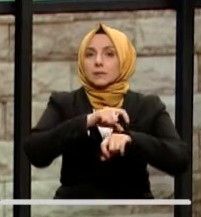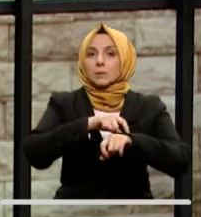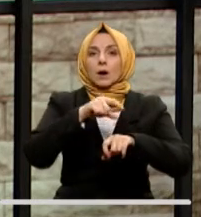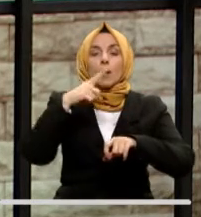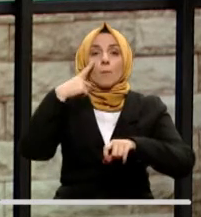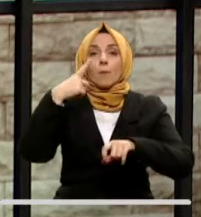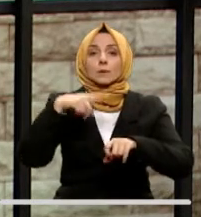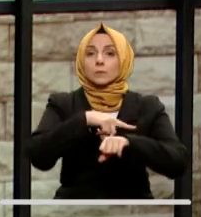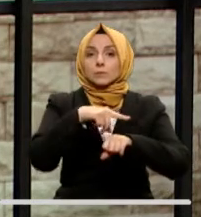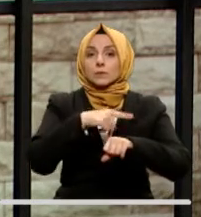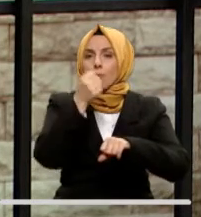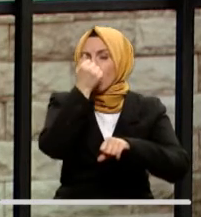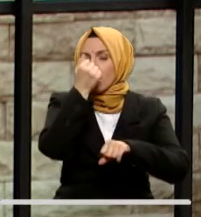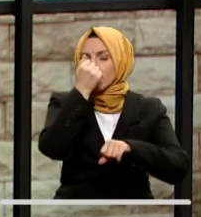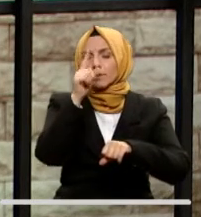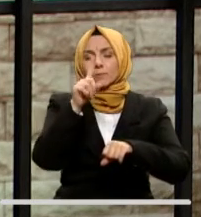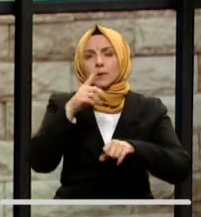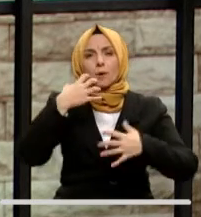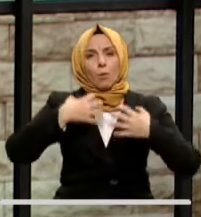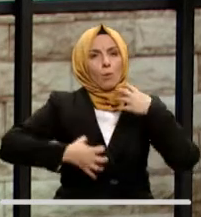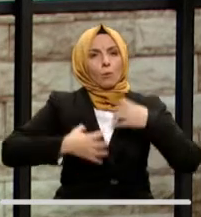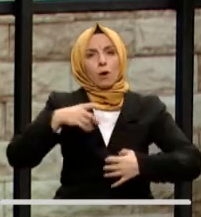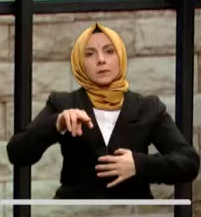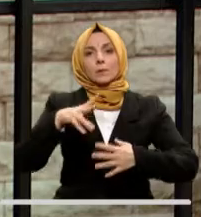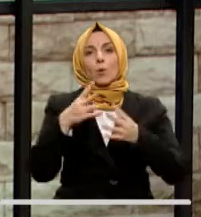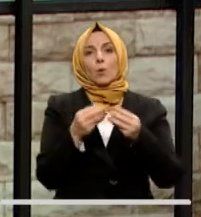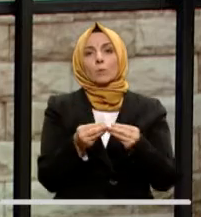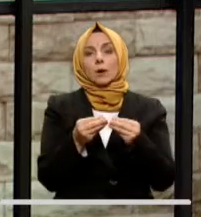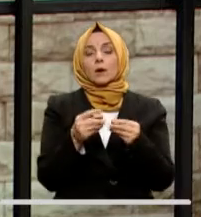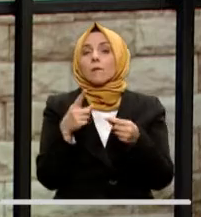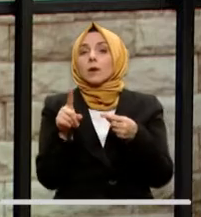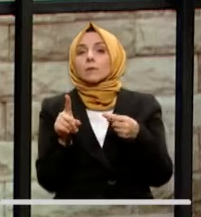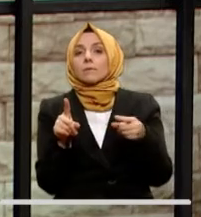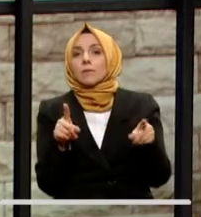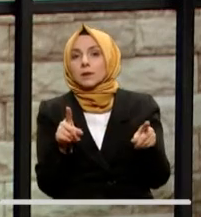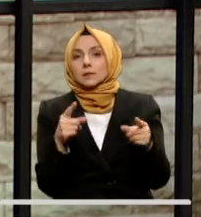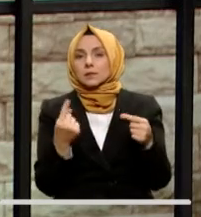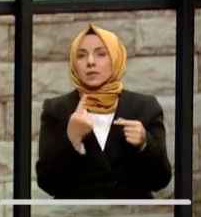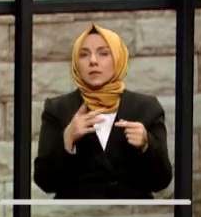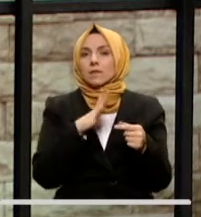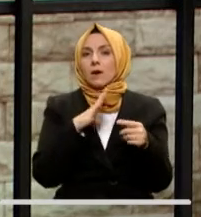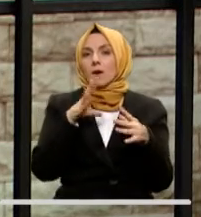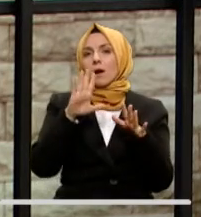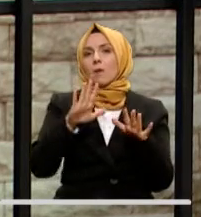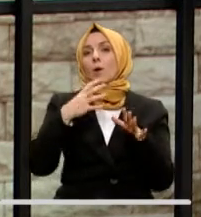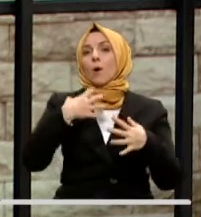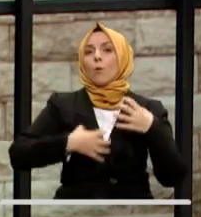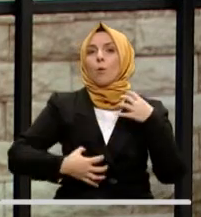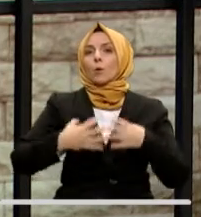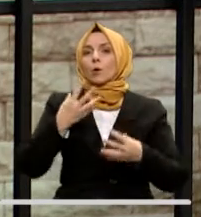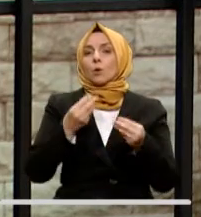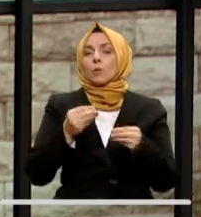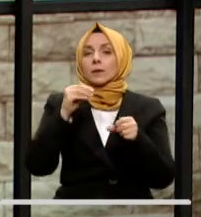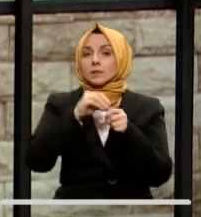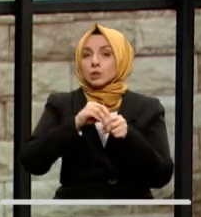açıdan baktığımızda kanda bir organdır diğer organlar gibi farklı dokulardan mütevellit bir organdır içerisinde hücresel elemanları